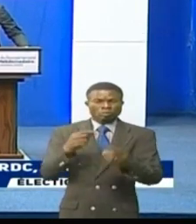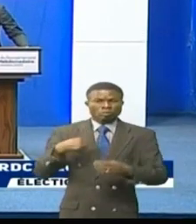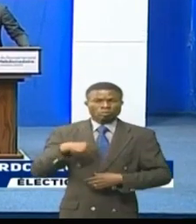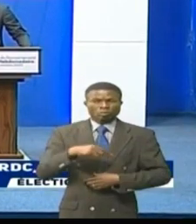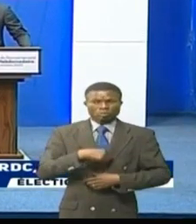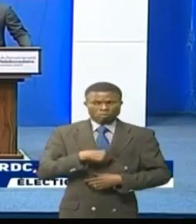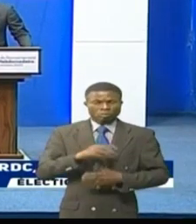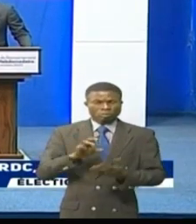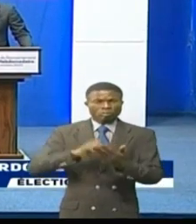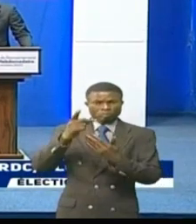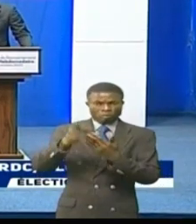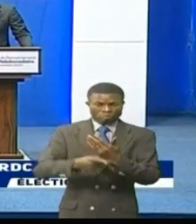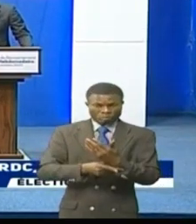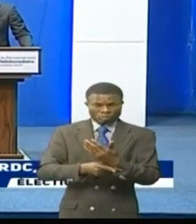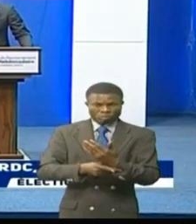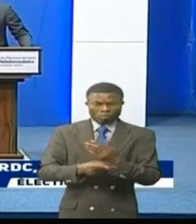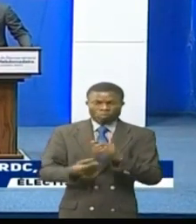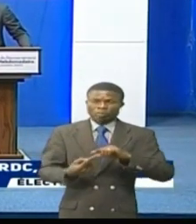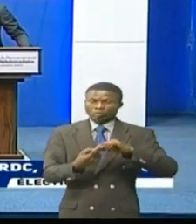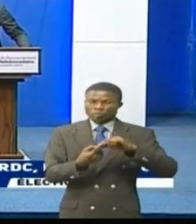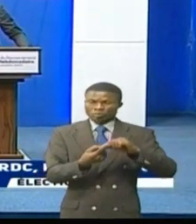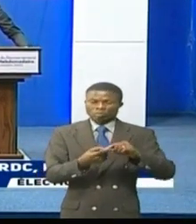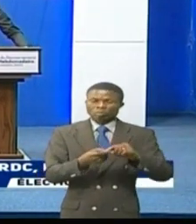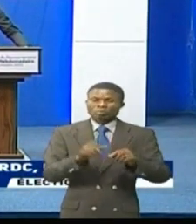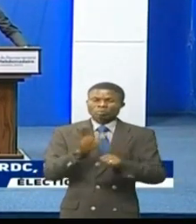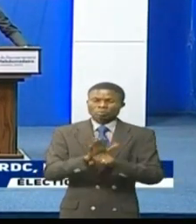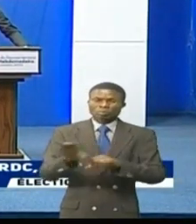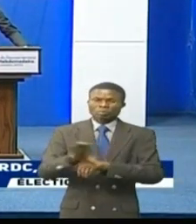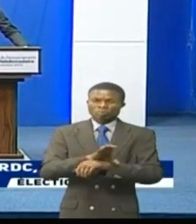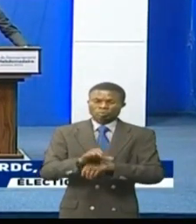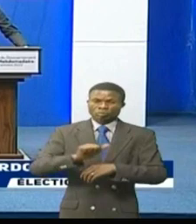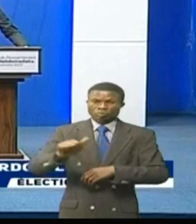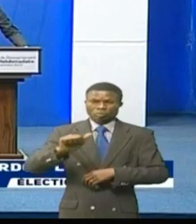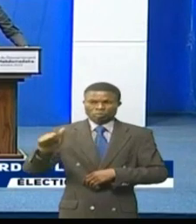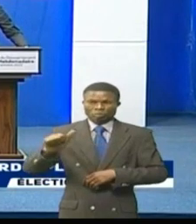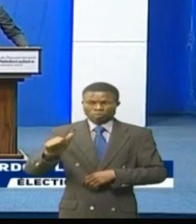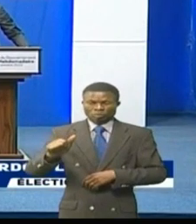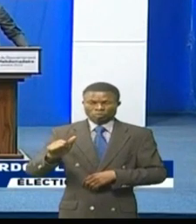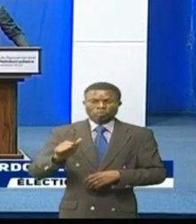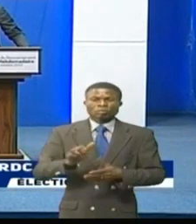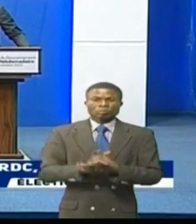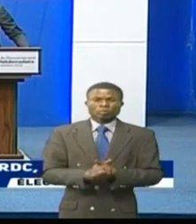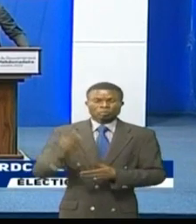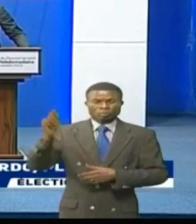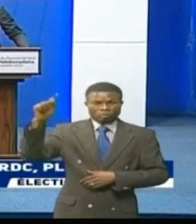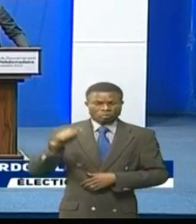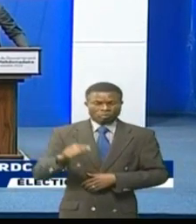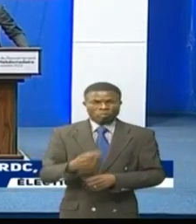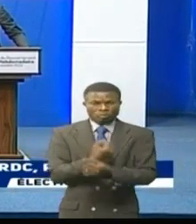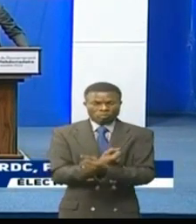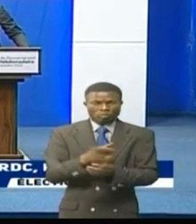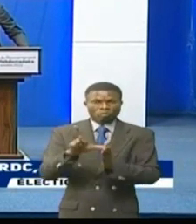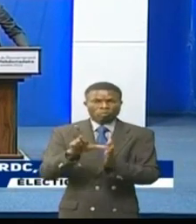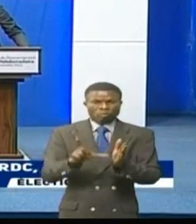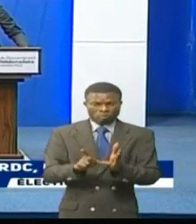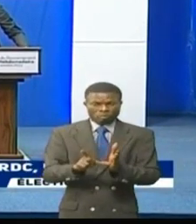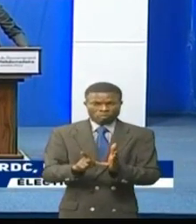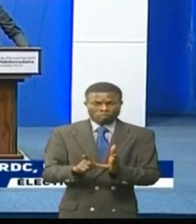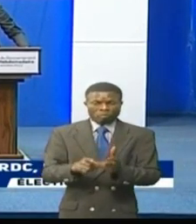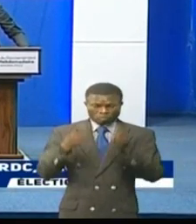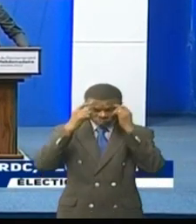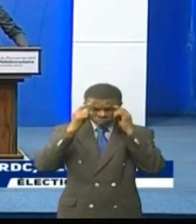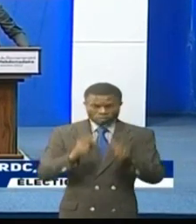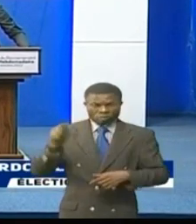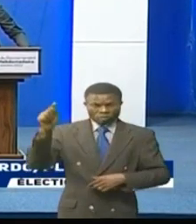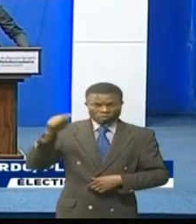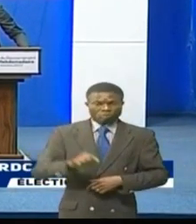votre agenda a été particulièrement chargé aujourd'hui, mais comme vous-même vous souscrivez au principe de rélevabilité, vous aviez tenu